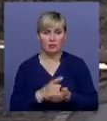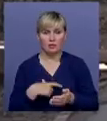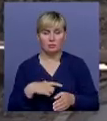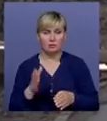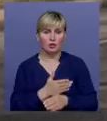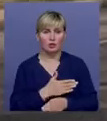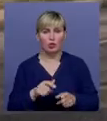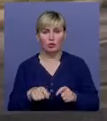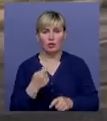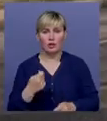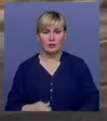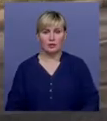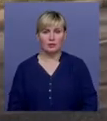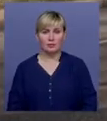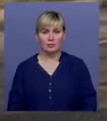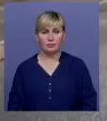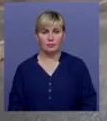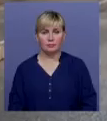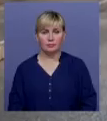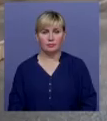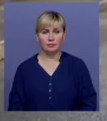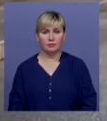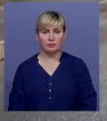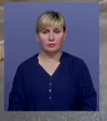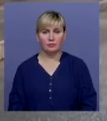нарушения татьяна ким гони колов телеканал алматы